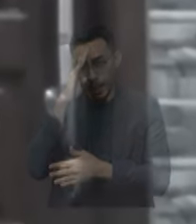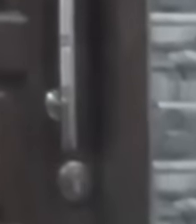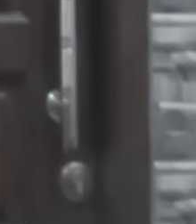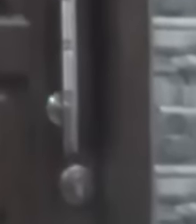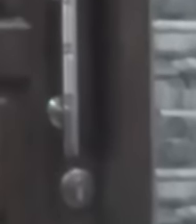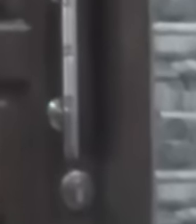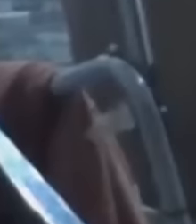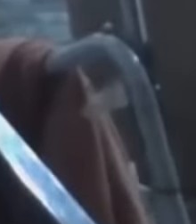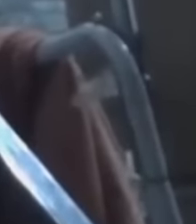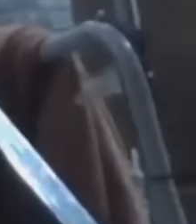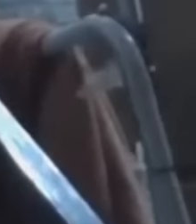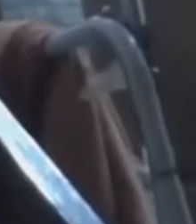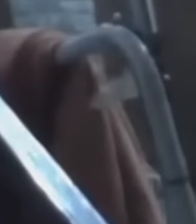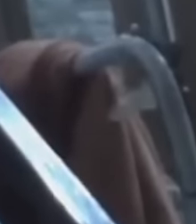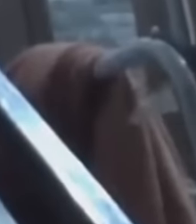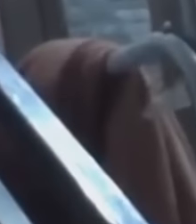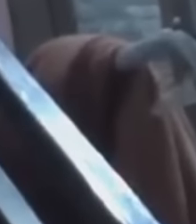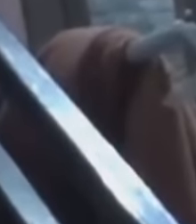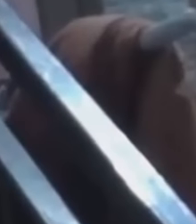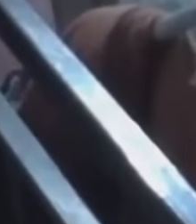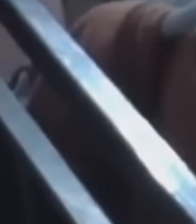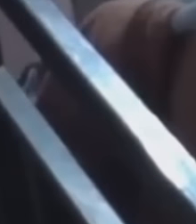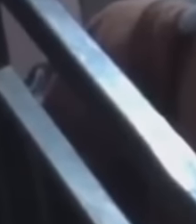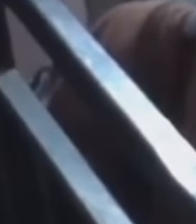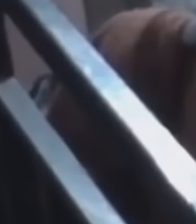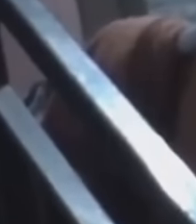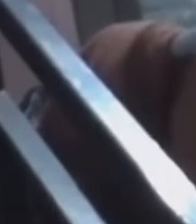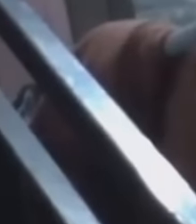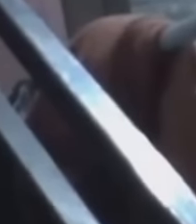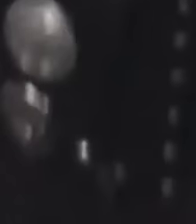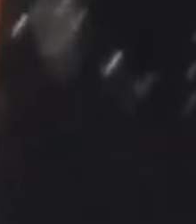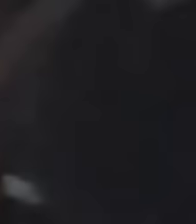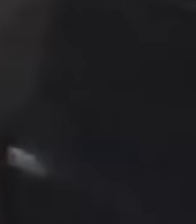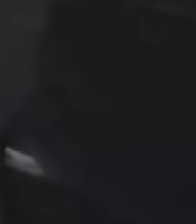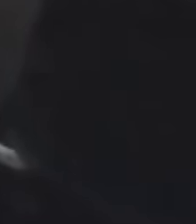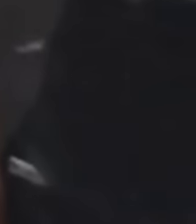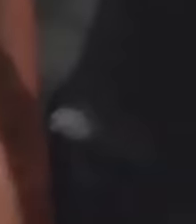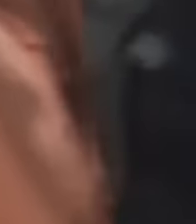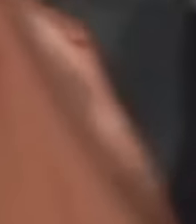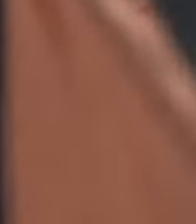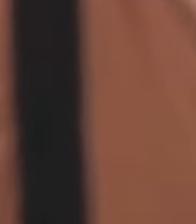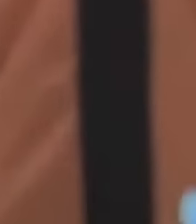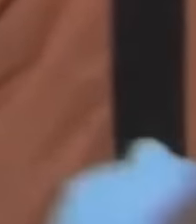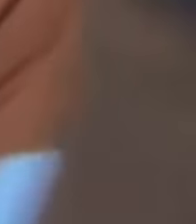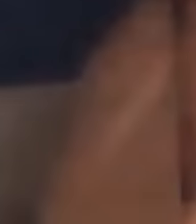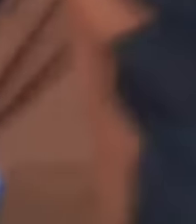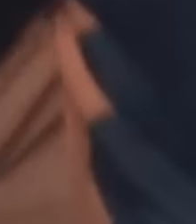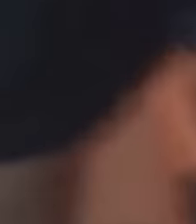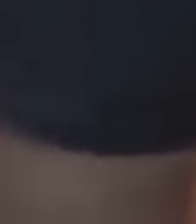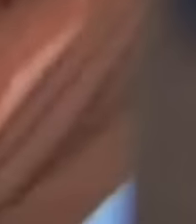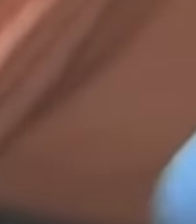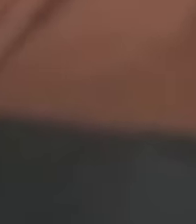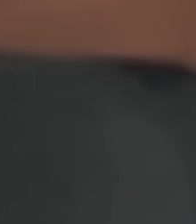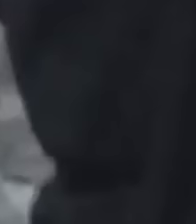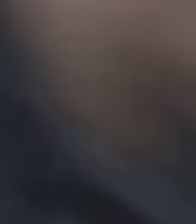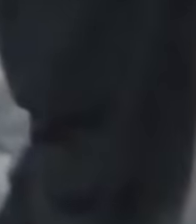jasad Muhammad Rizvana, pria asal Kuningan, Jawa Barat yang berprofesi sebagai agen properti ini telah mengeluarkan bau tidak sedap. Diduga